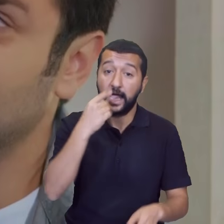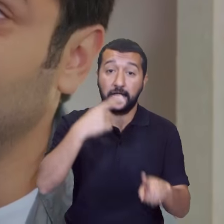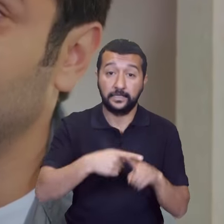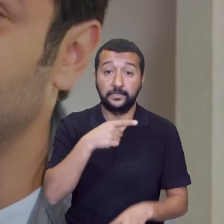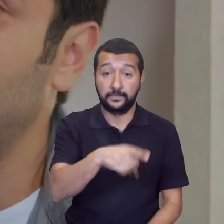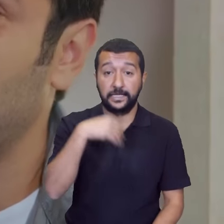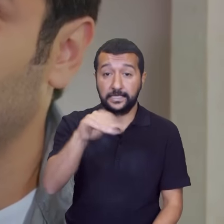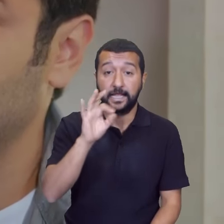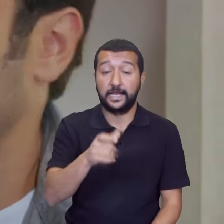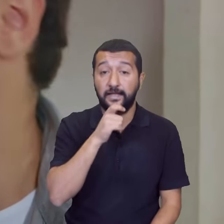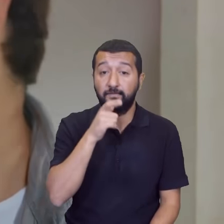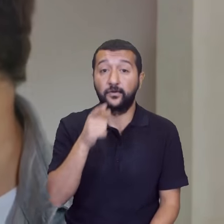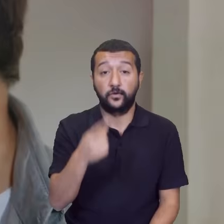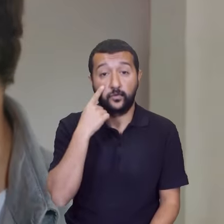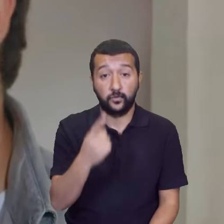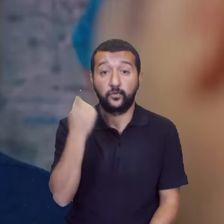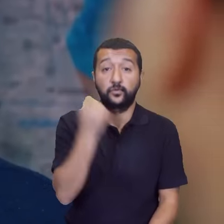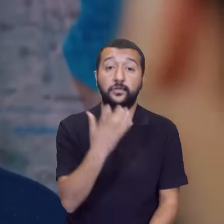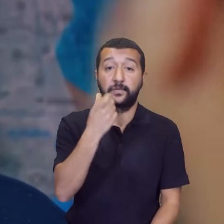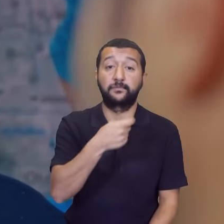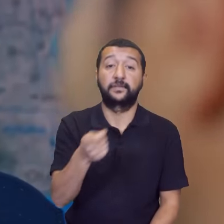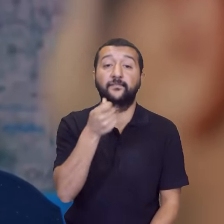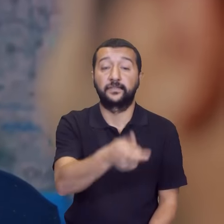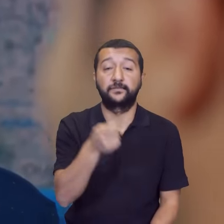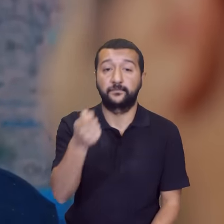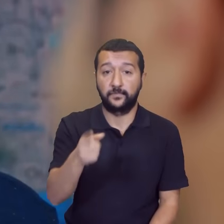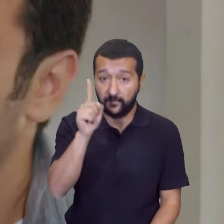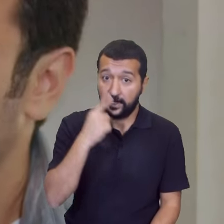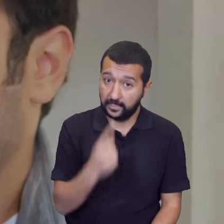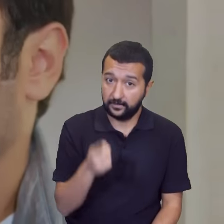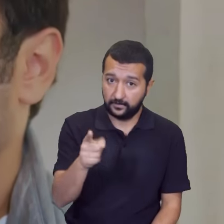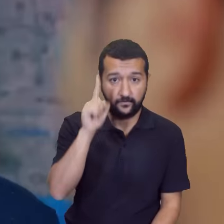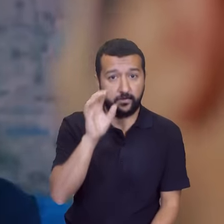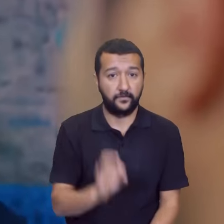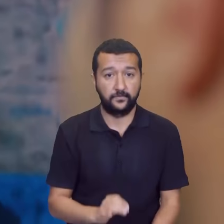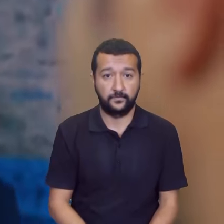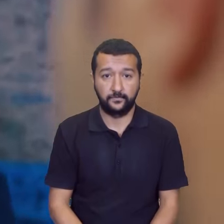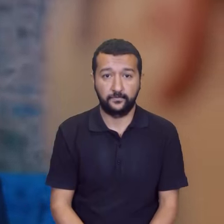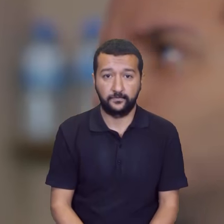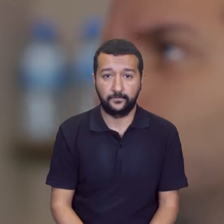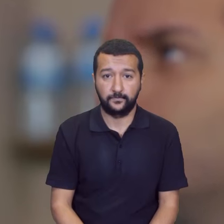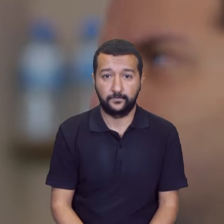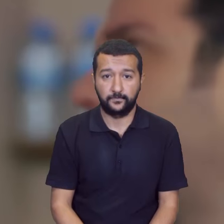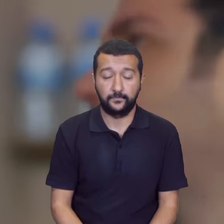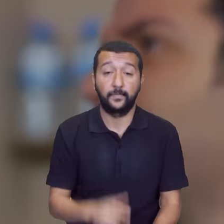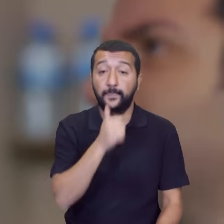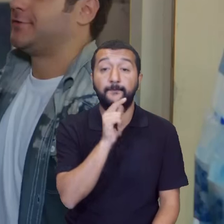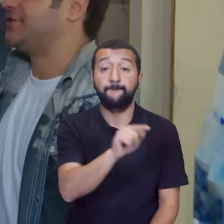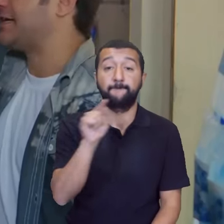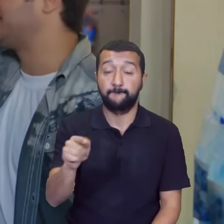artı sattığınız her kahve başına %5 prim veririm. Vallahi de? Vallahi.